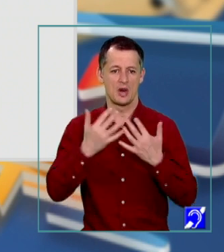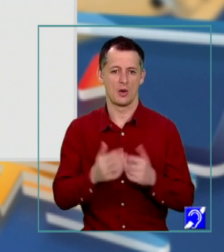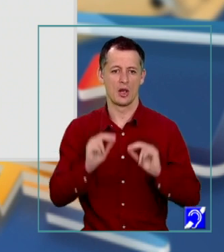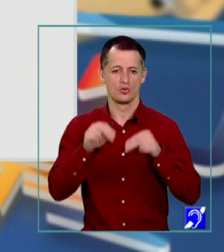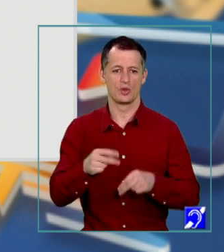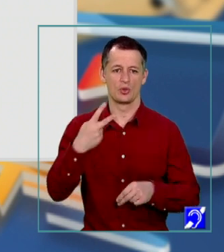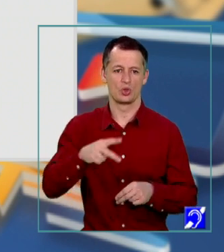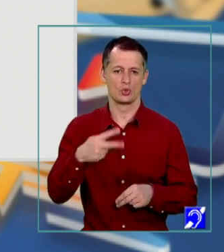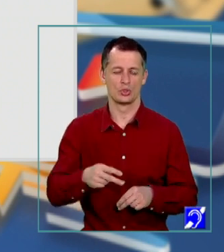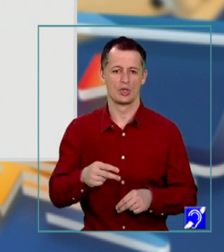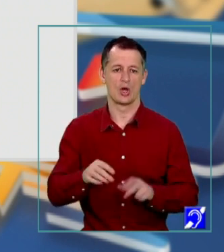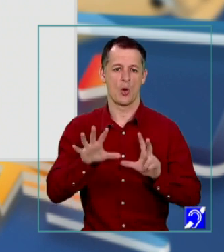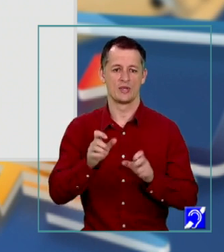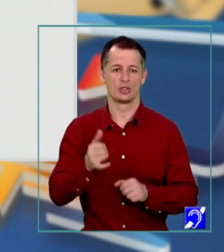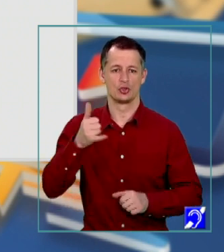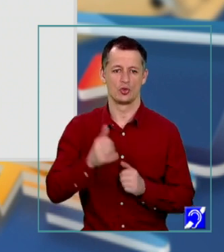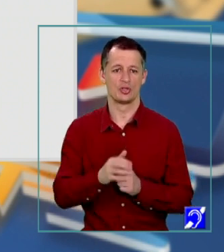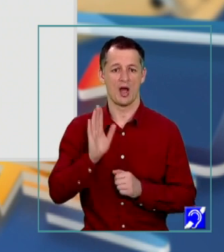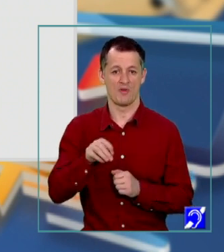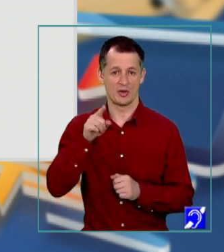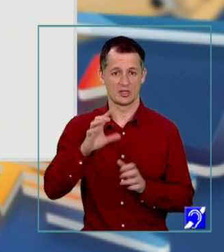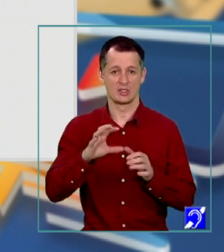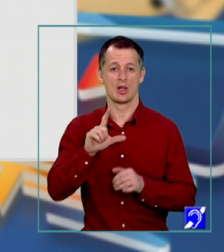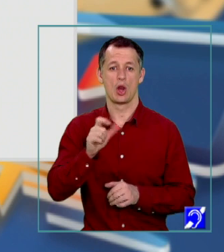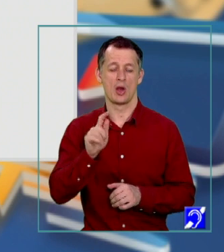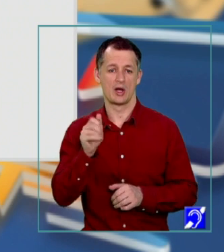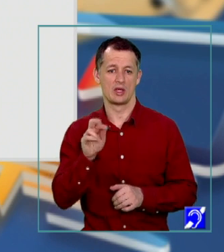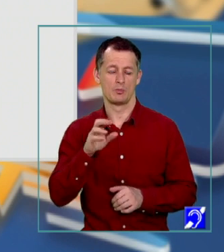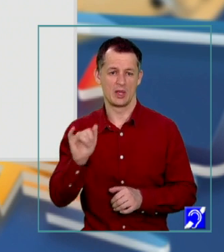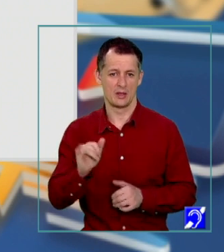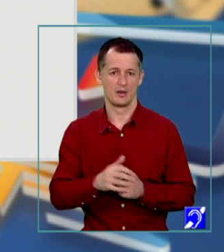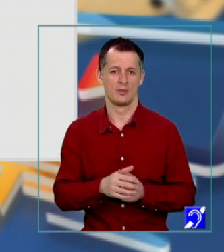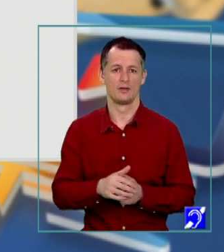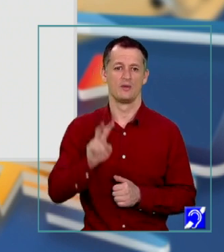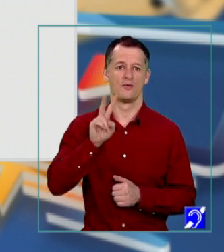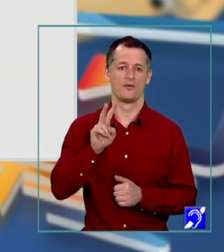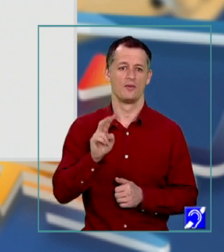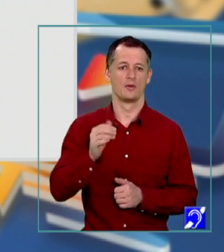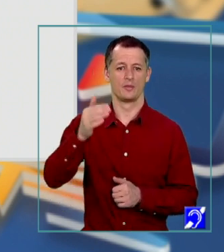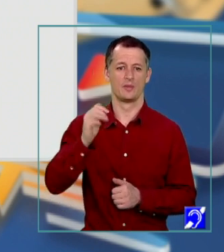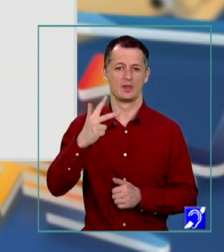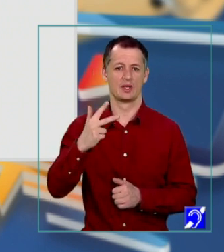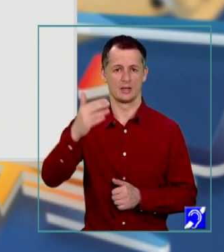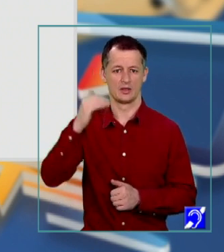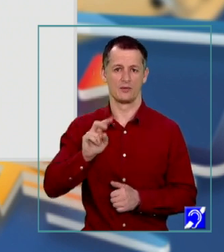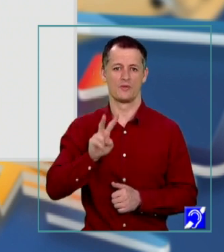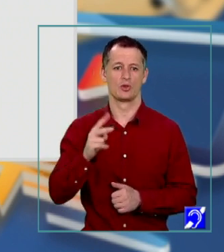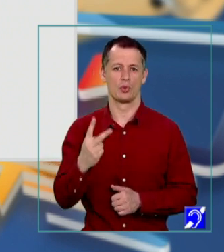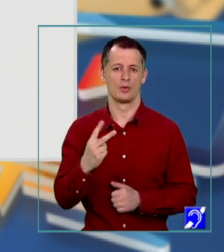ajunge la 280 joule și observați, avem acest logarit. V3 supra V2 este chiar 4, dacă nu mă